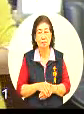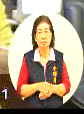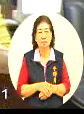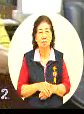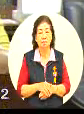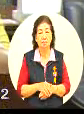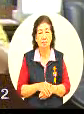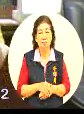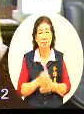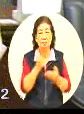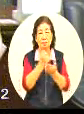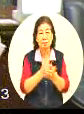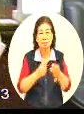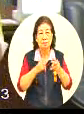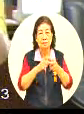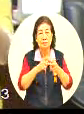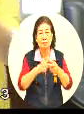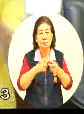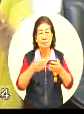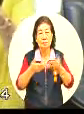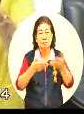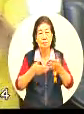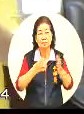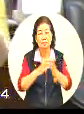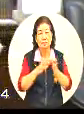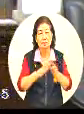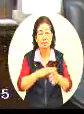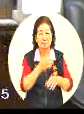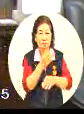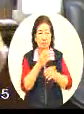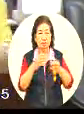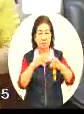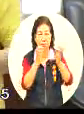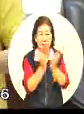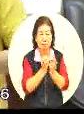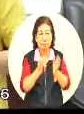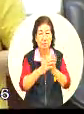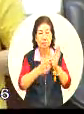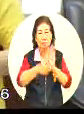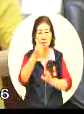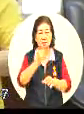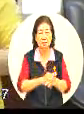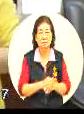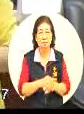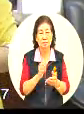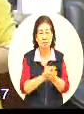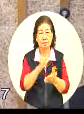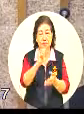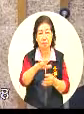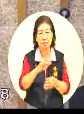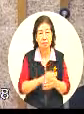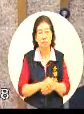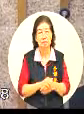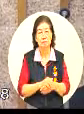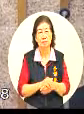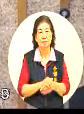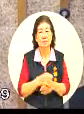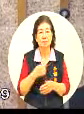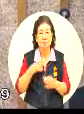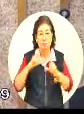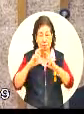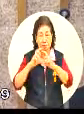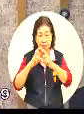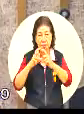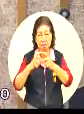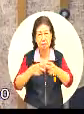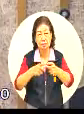我们请公务局回答。 好、哦，来杨局长。 谢谢主席哦，跟陈员做一个报告哦。这个我们回去会